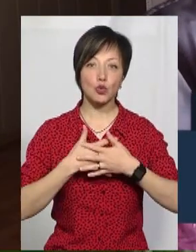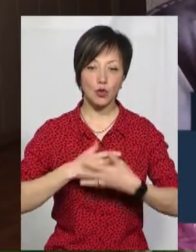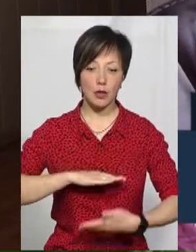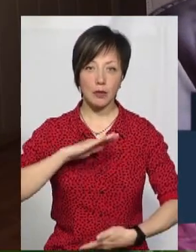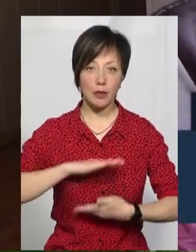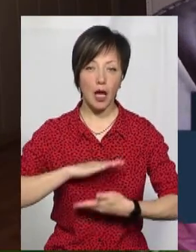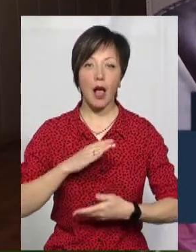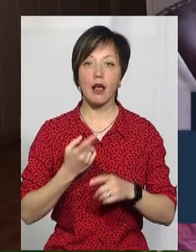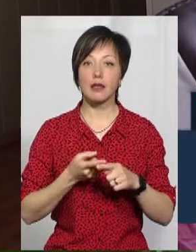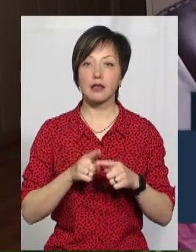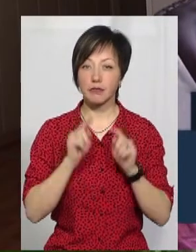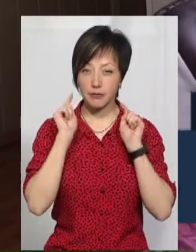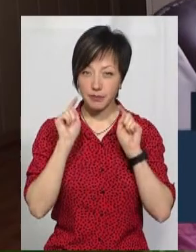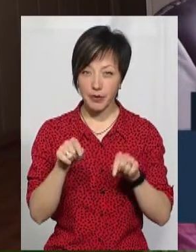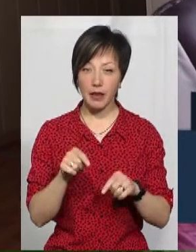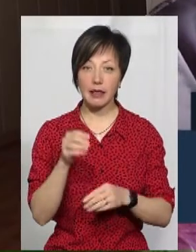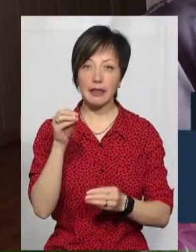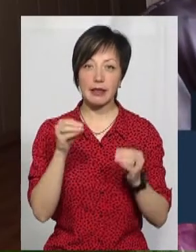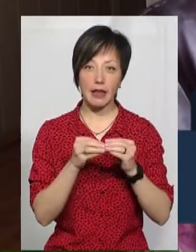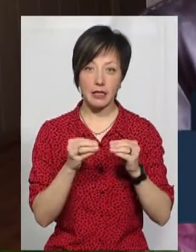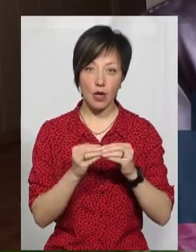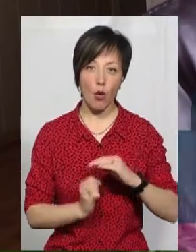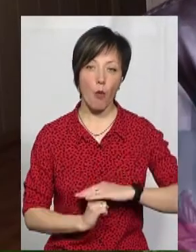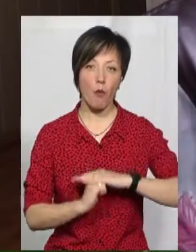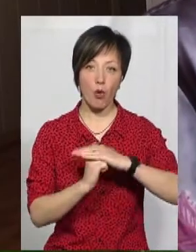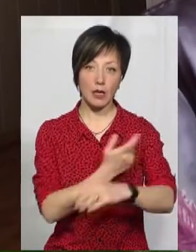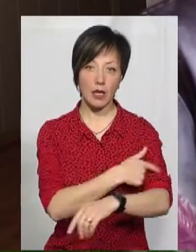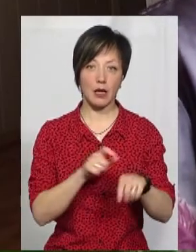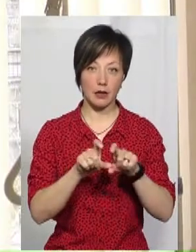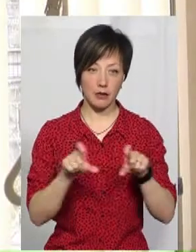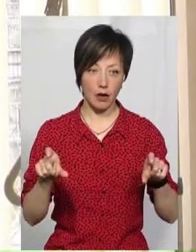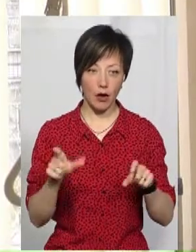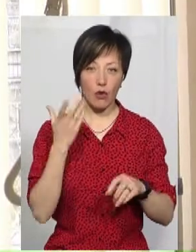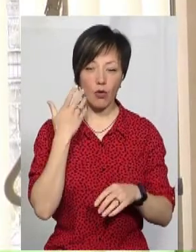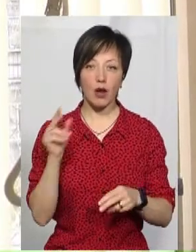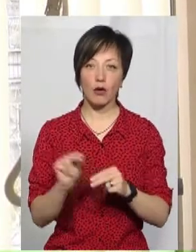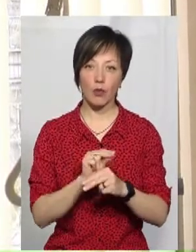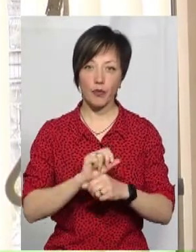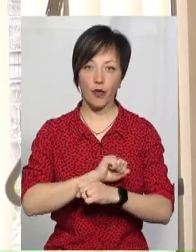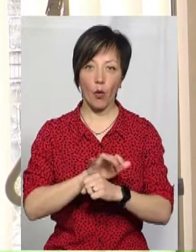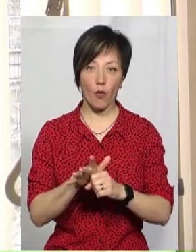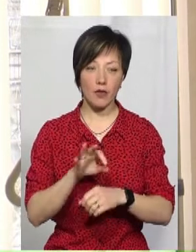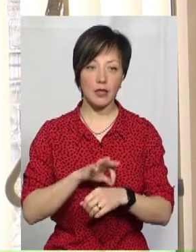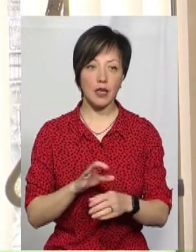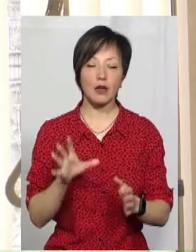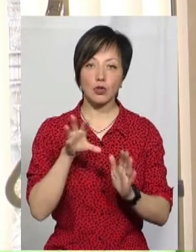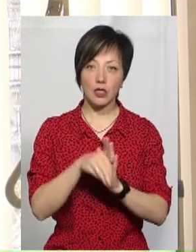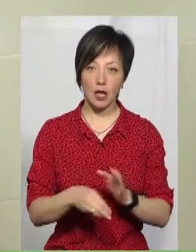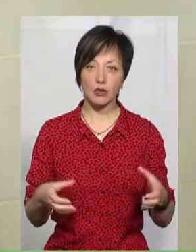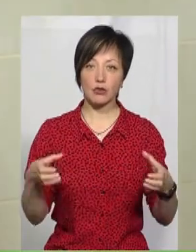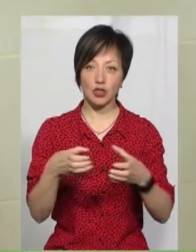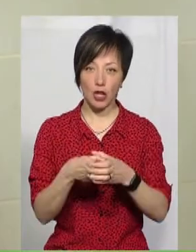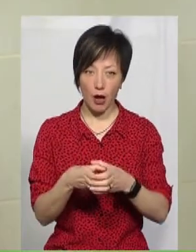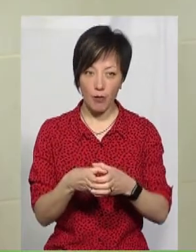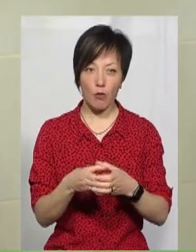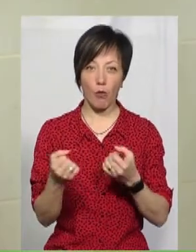опорних лікарень, які передбачені нашим планом перепрофілювання при лікуванні в ковід. До складу членів обласного штабу по боротьбі з коронавірусною